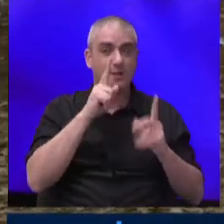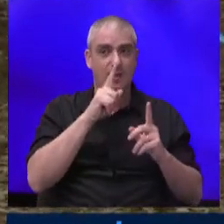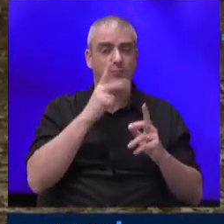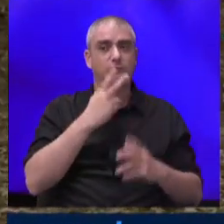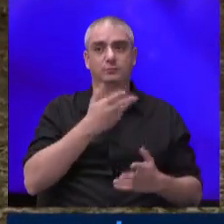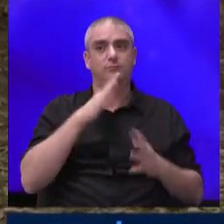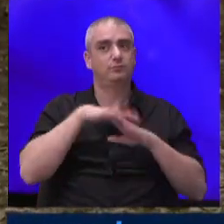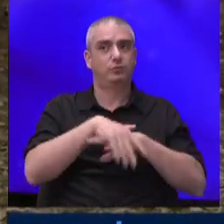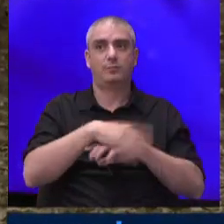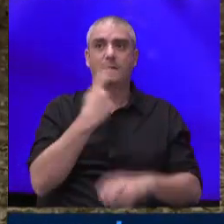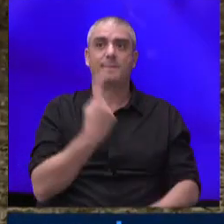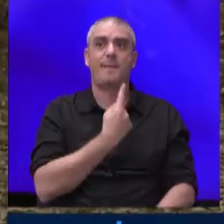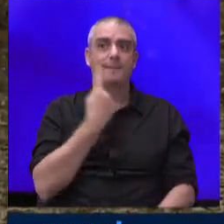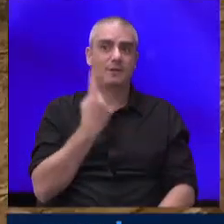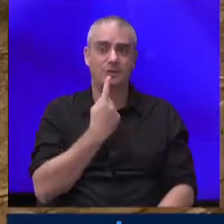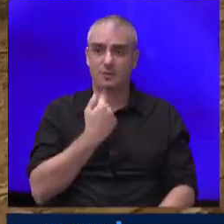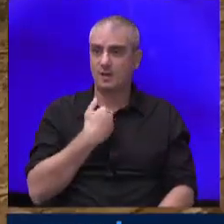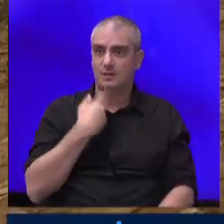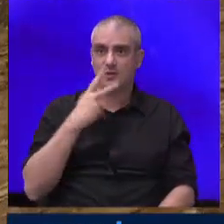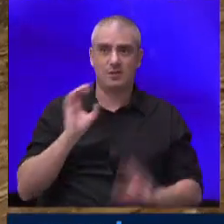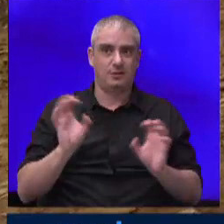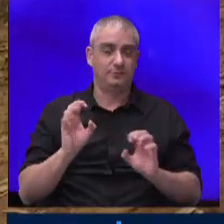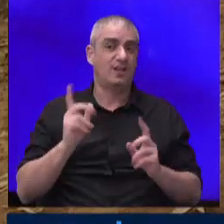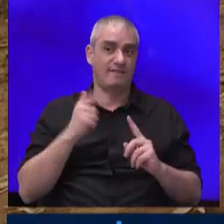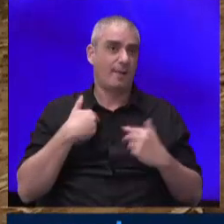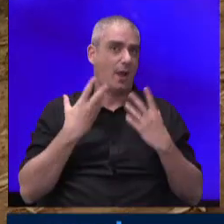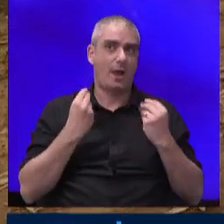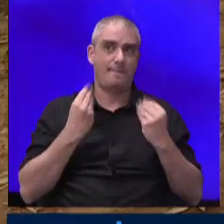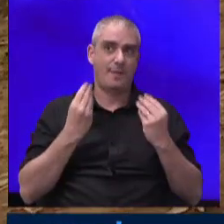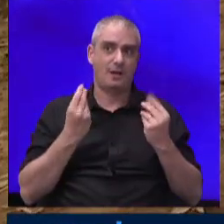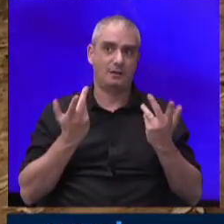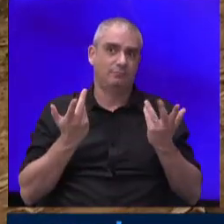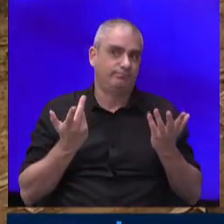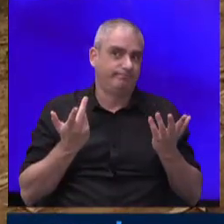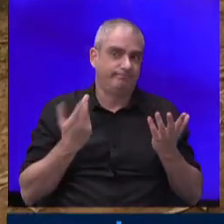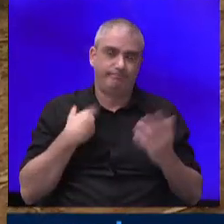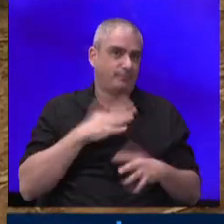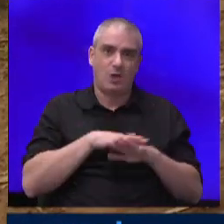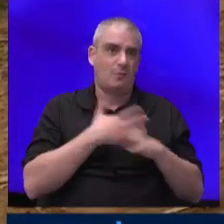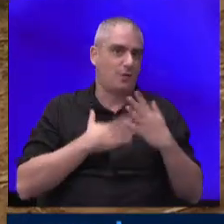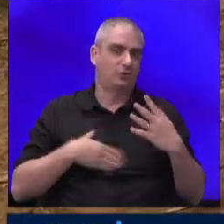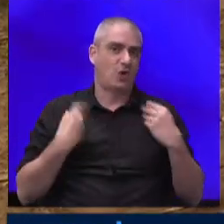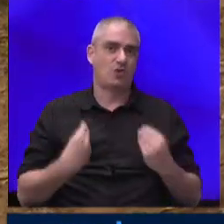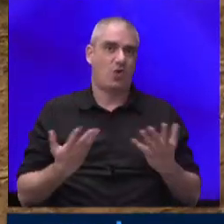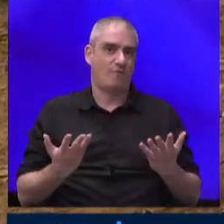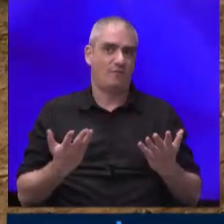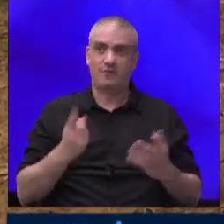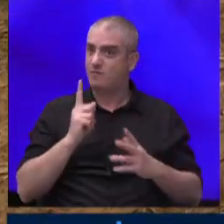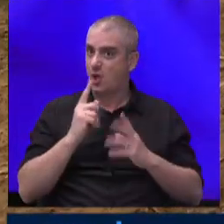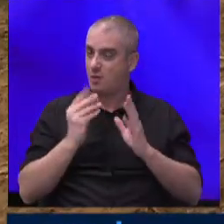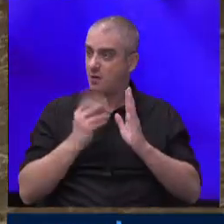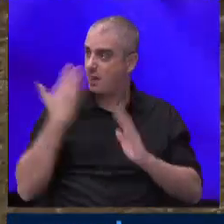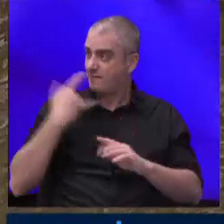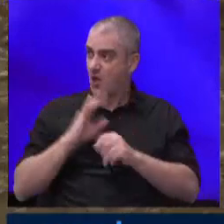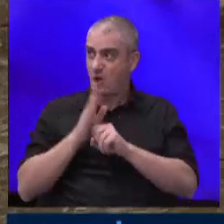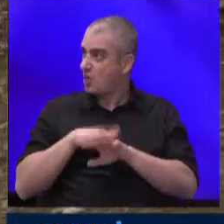מהבדידות. אני נהיית יותר עצבנית, וגם אני כבר לא מרגישה כל כך טוב. וזה לא משהו שחווית לפני הקורונה?